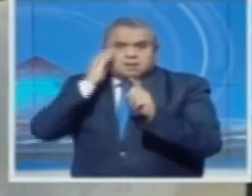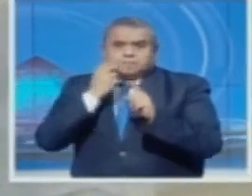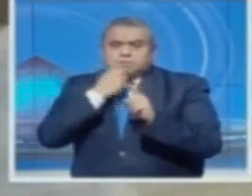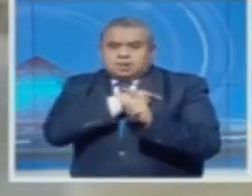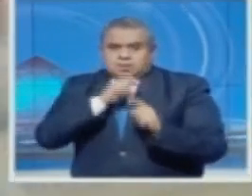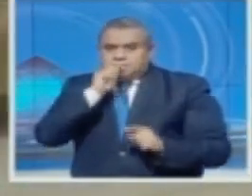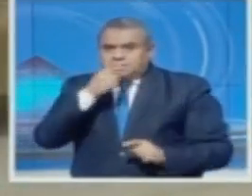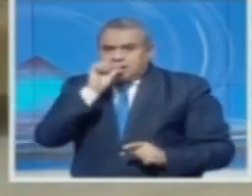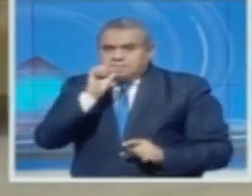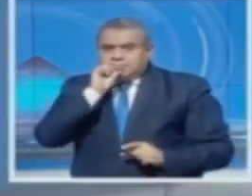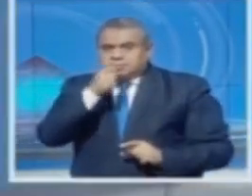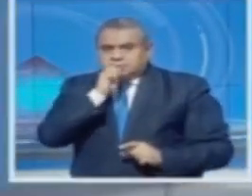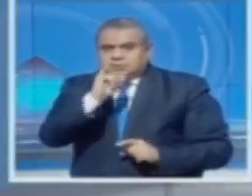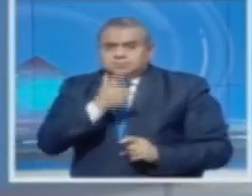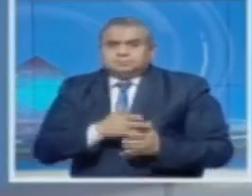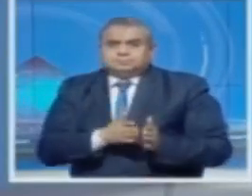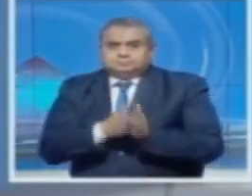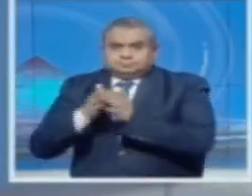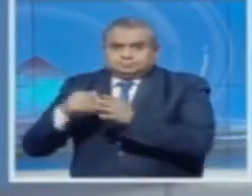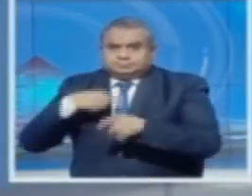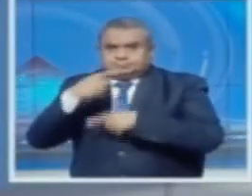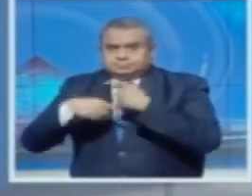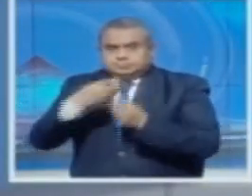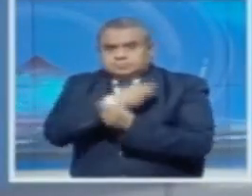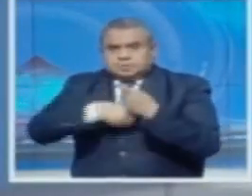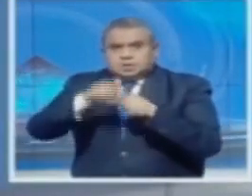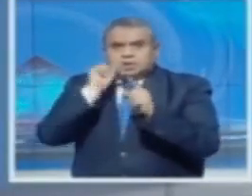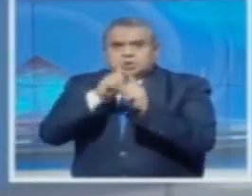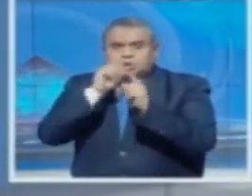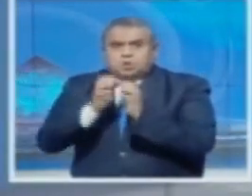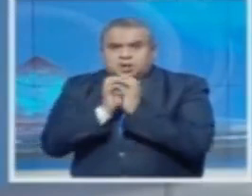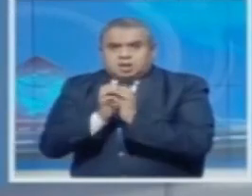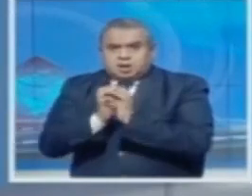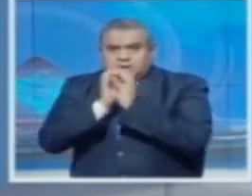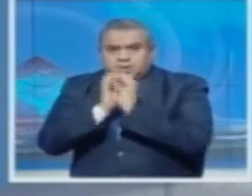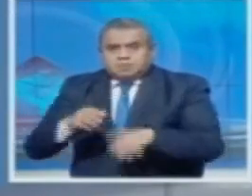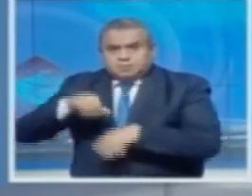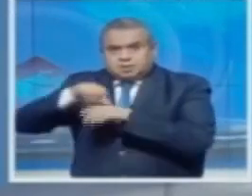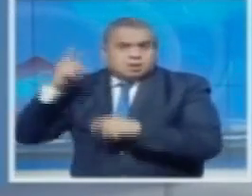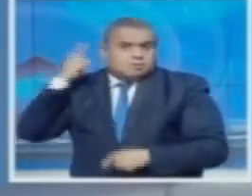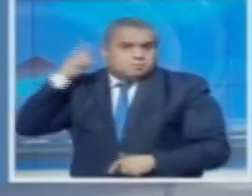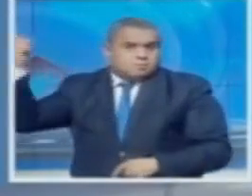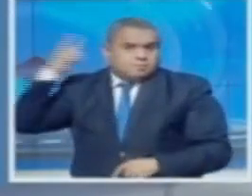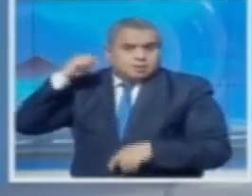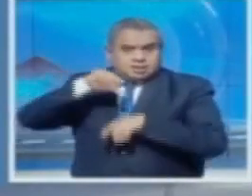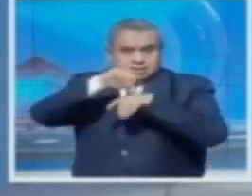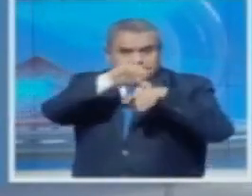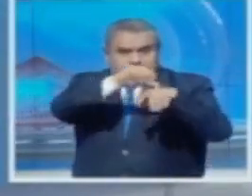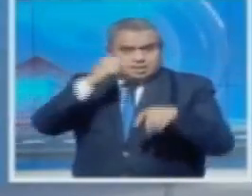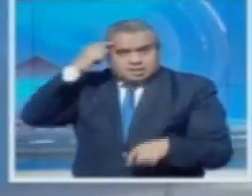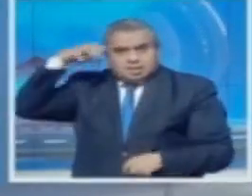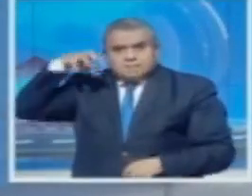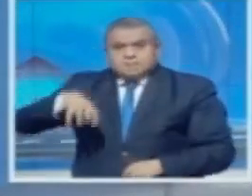حلمي، التلفزيون المصري. يتواصل تفويج حجاج القرعة من المدينة المنورة إلى مكة